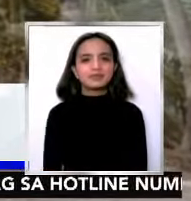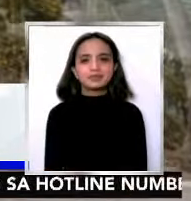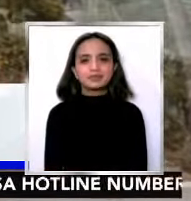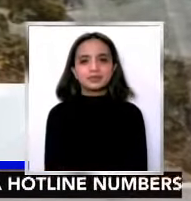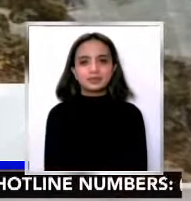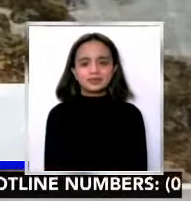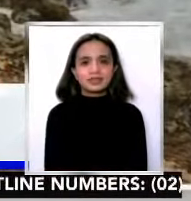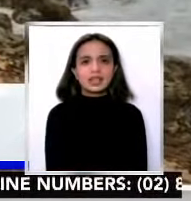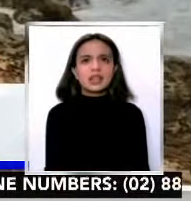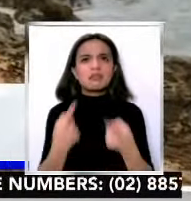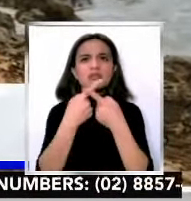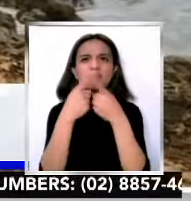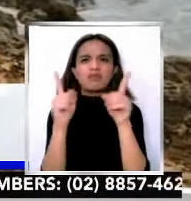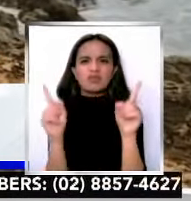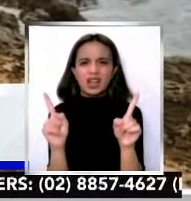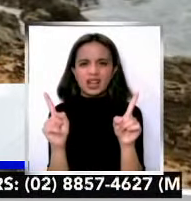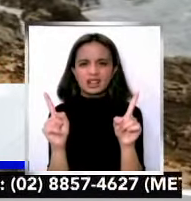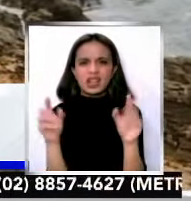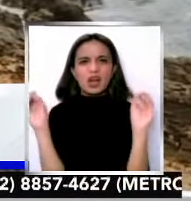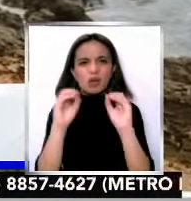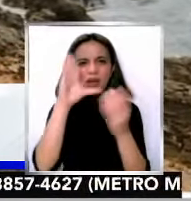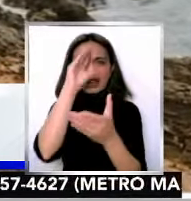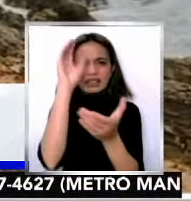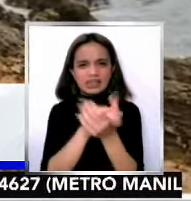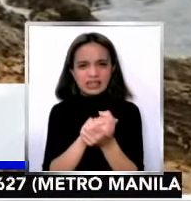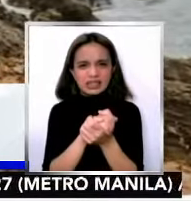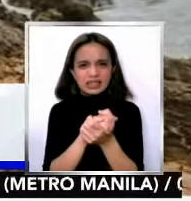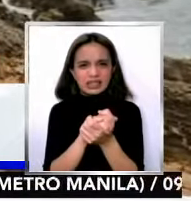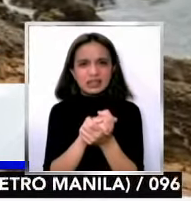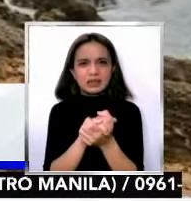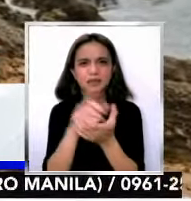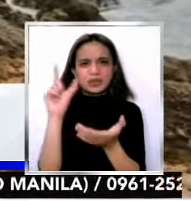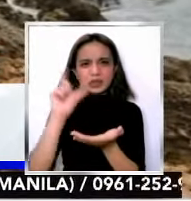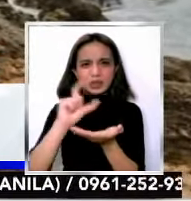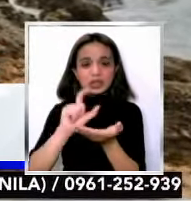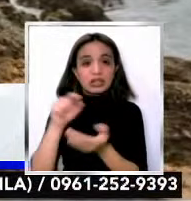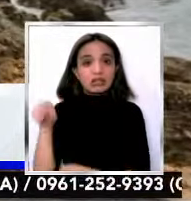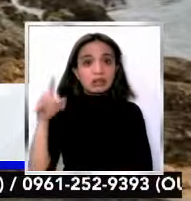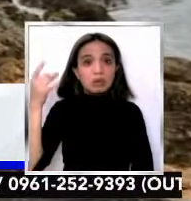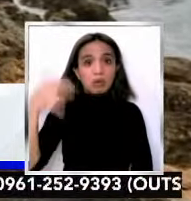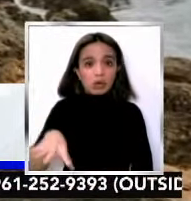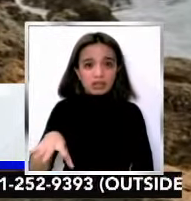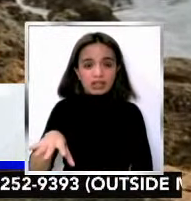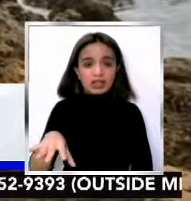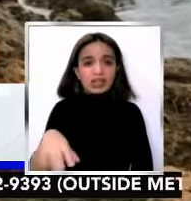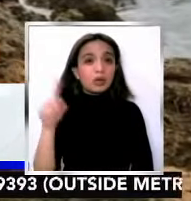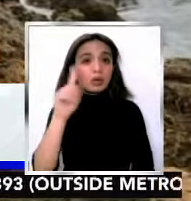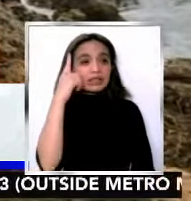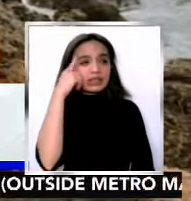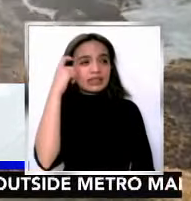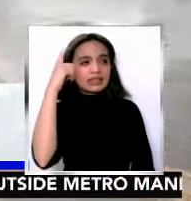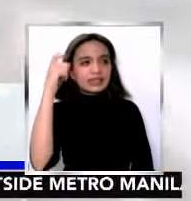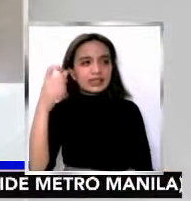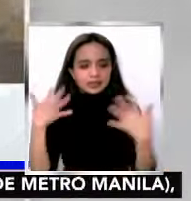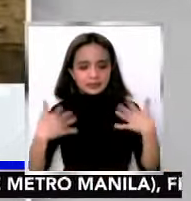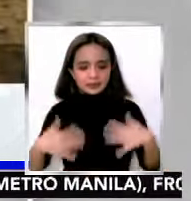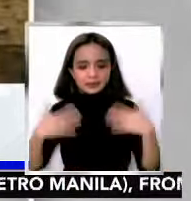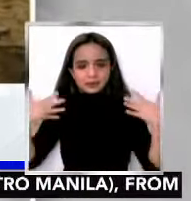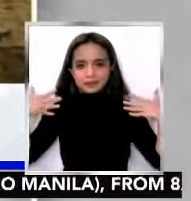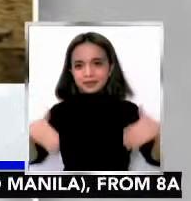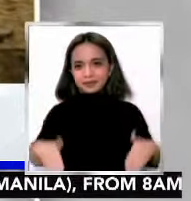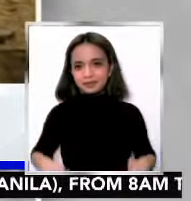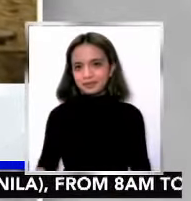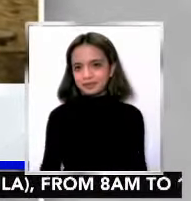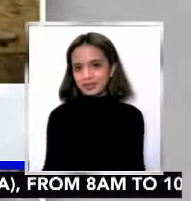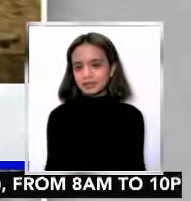Pero walang groom si Josie sa prenup shoot na ito. Siya lang at ang pangarap niyang makapagsuot ng wedding gown.